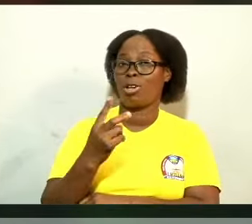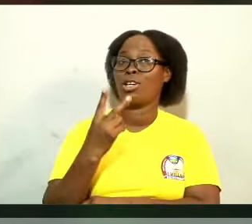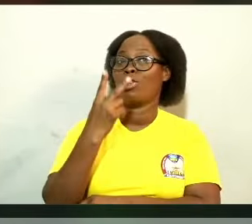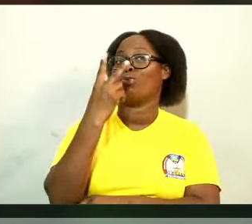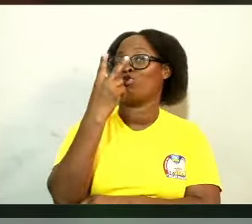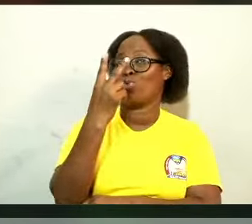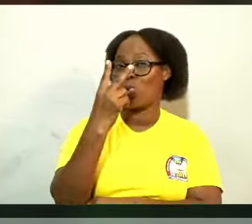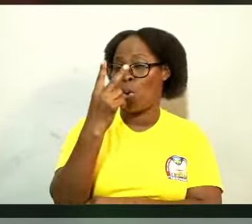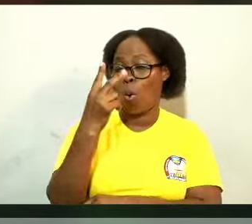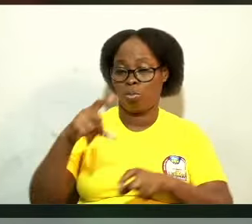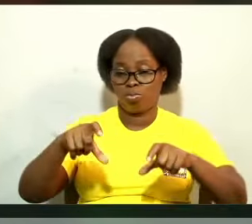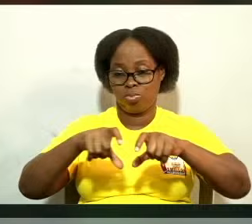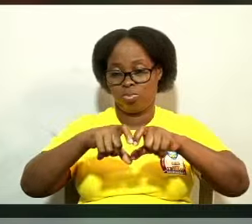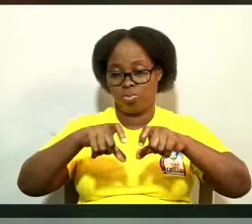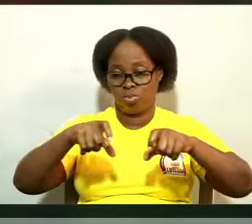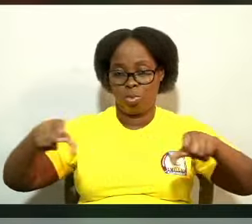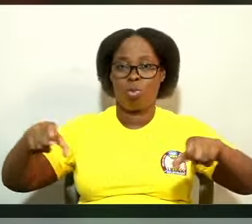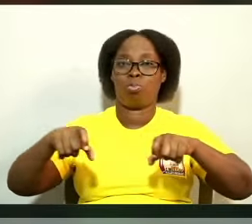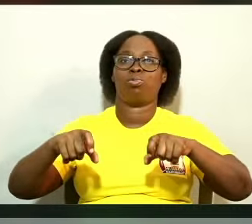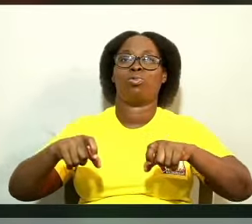mbili za mawe